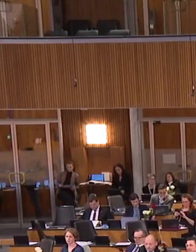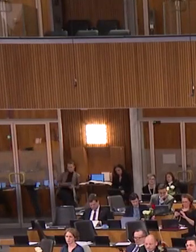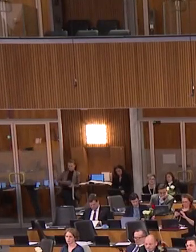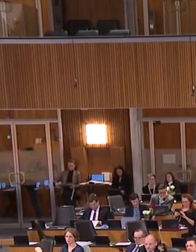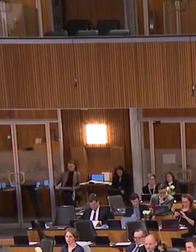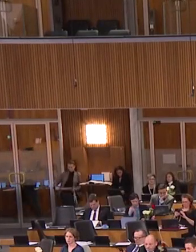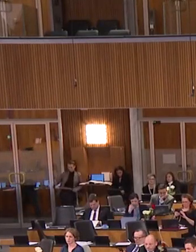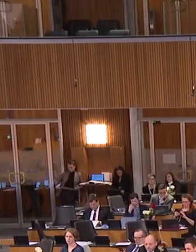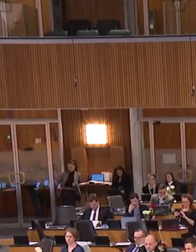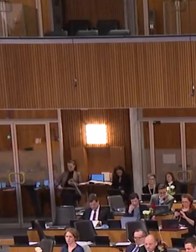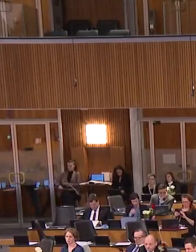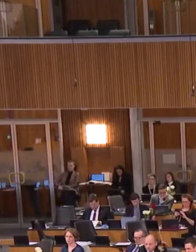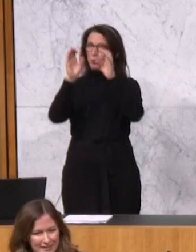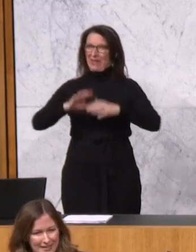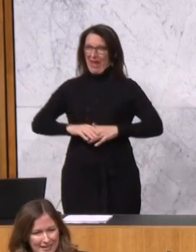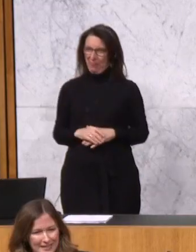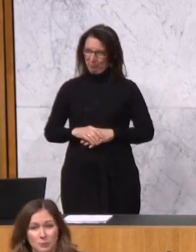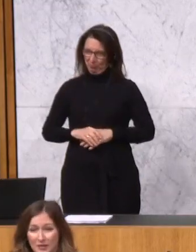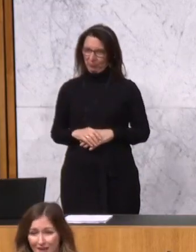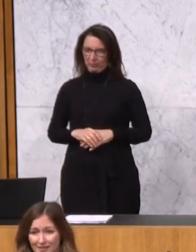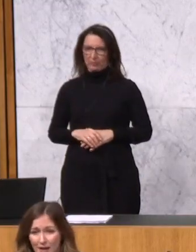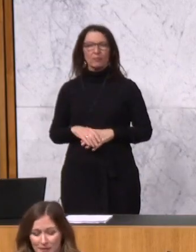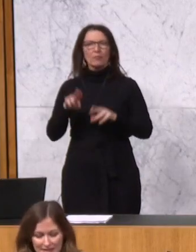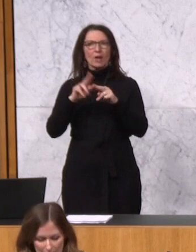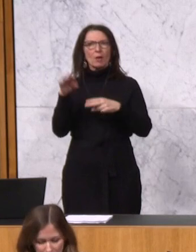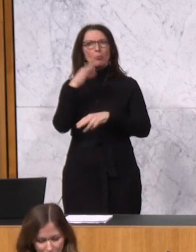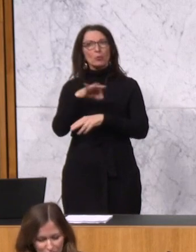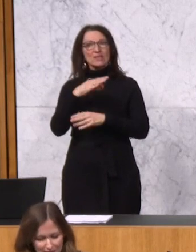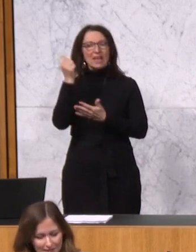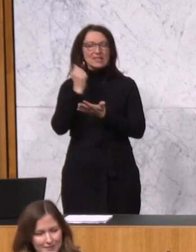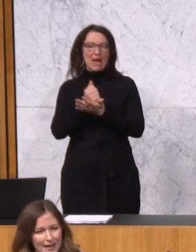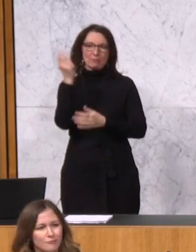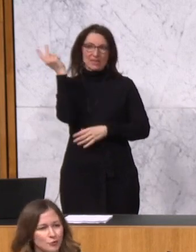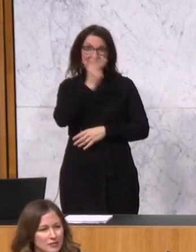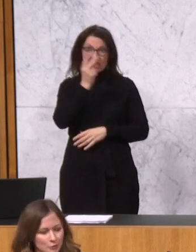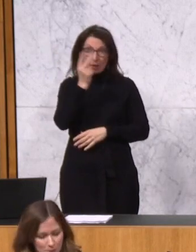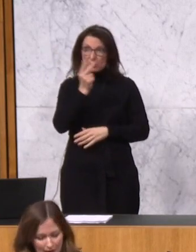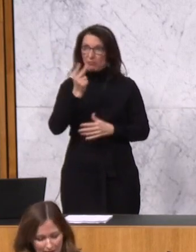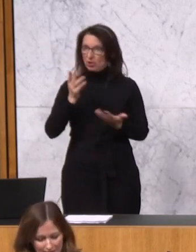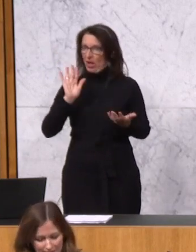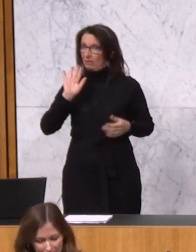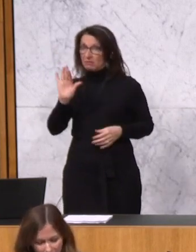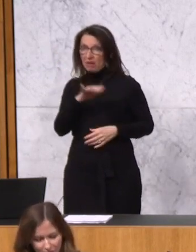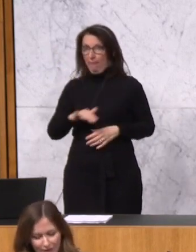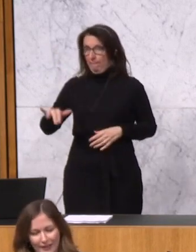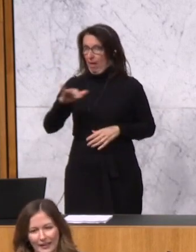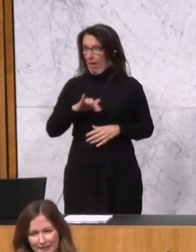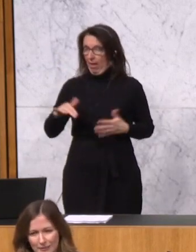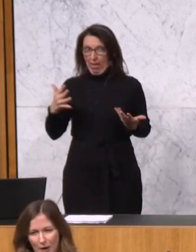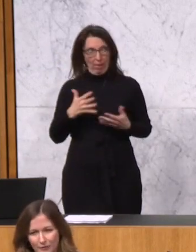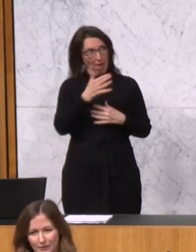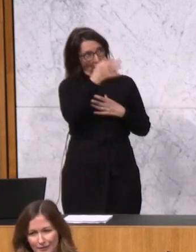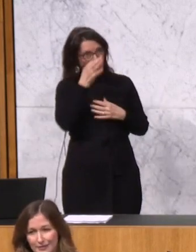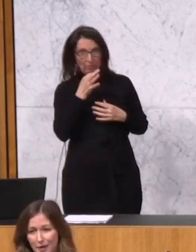liebe Zuseherinnen und Zuseher. Das Bundeskanzleramt hat selbstverständlich in seinem Vollziehungsbereich die Anfrage